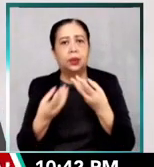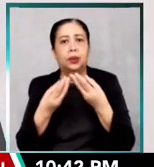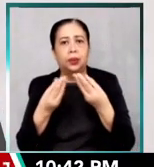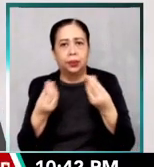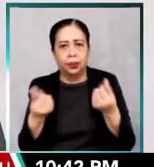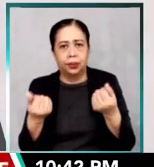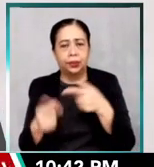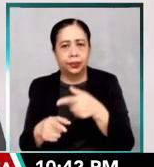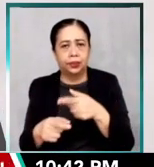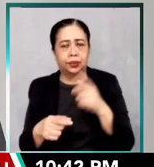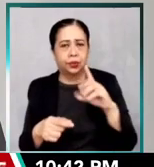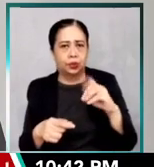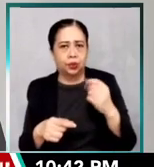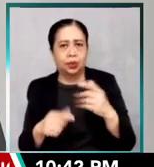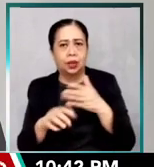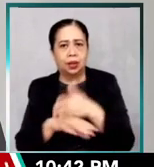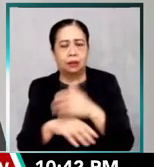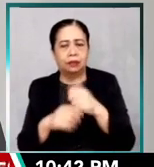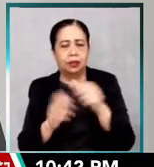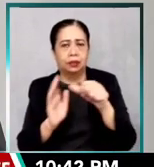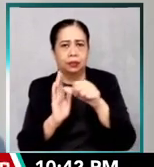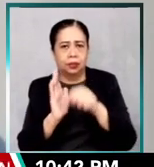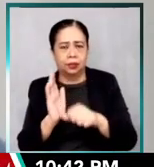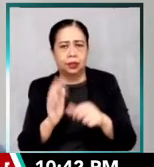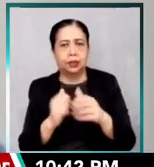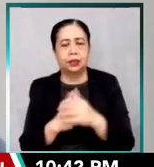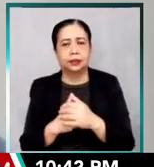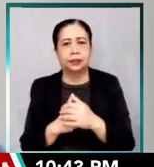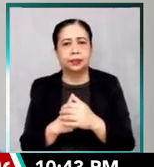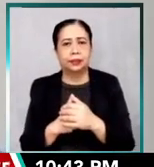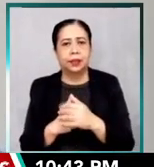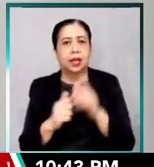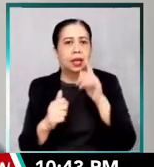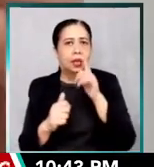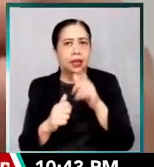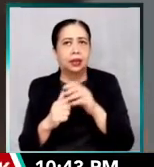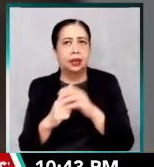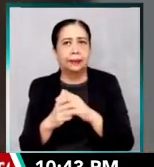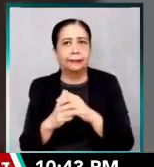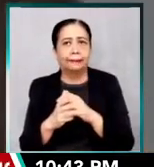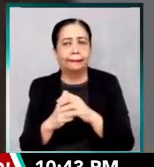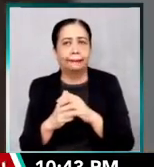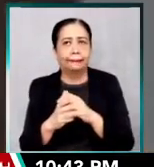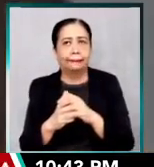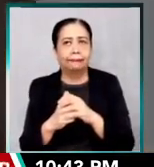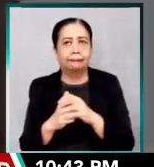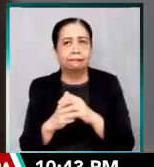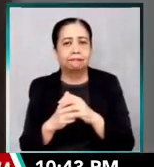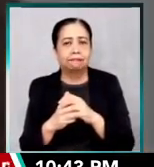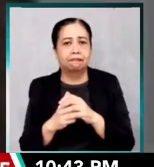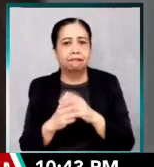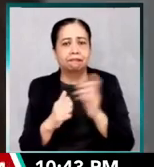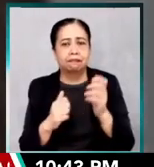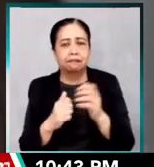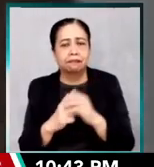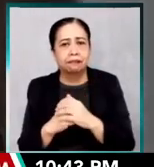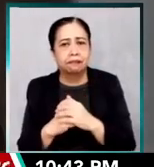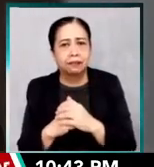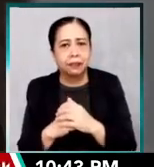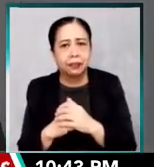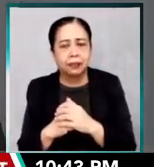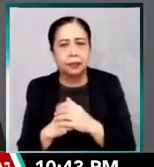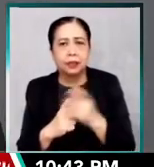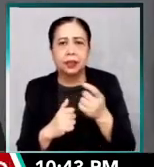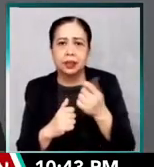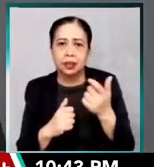Miracle matapos maoperahan. Luckily, ang tinawa lang po kay Miracle is yung kanyang muscle. Natanggal niya po yung pana